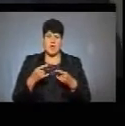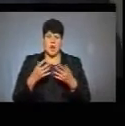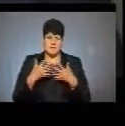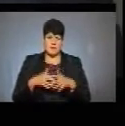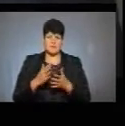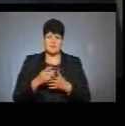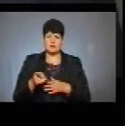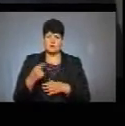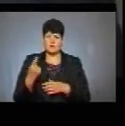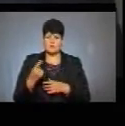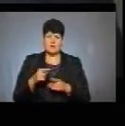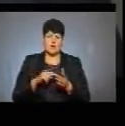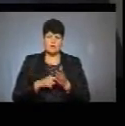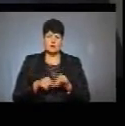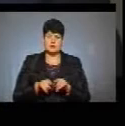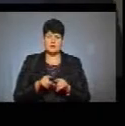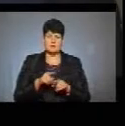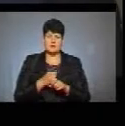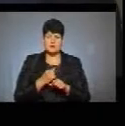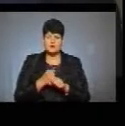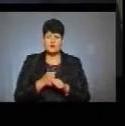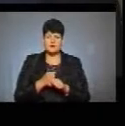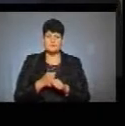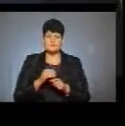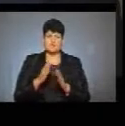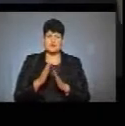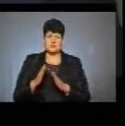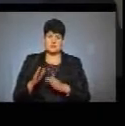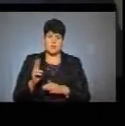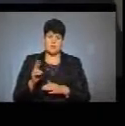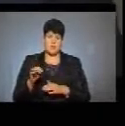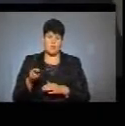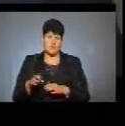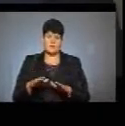І наголошую також, що він працює в режимі комбо, тобто він дає і